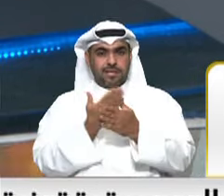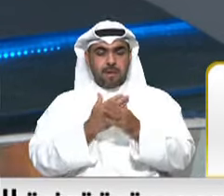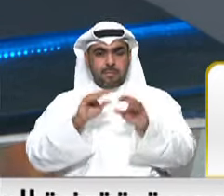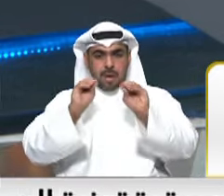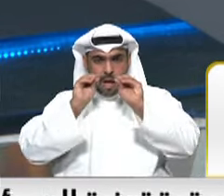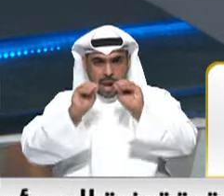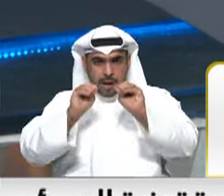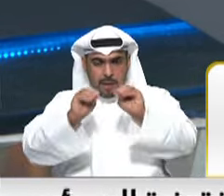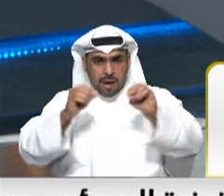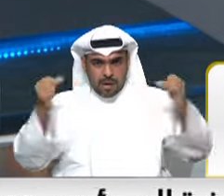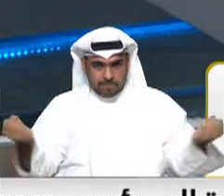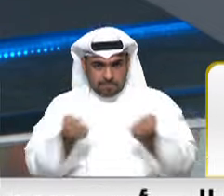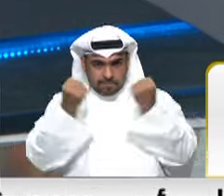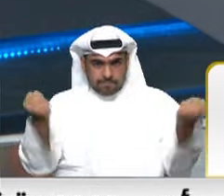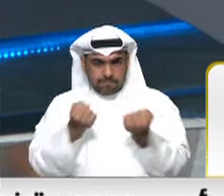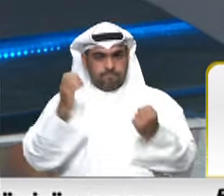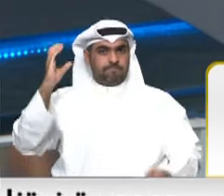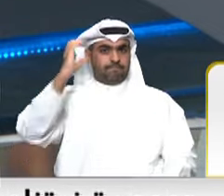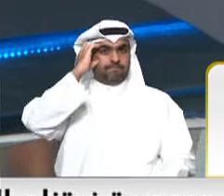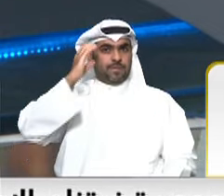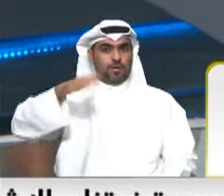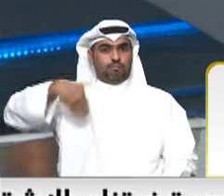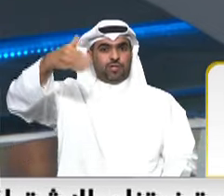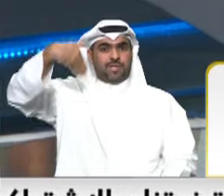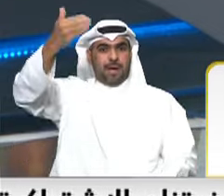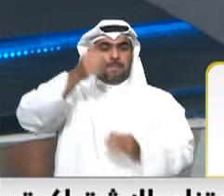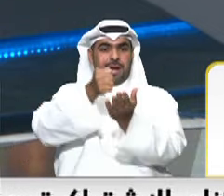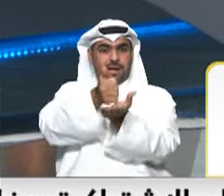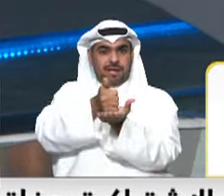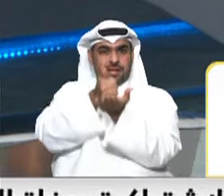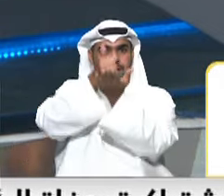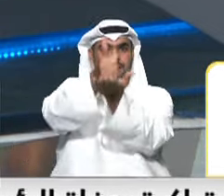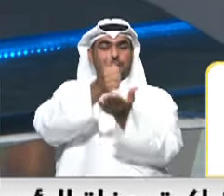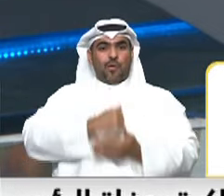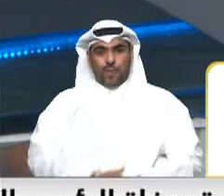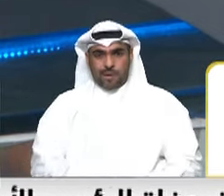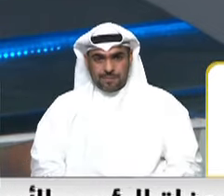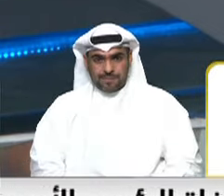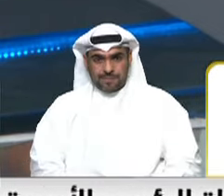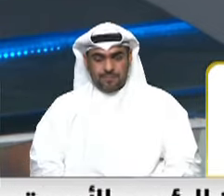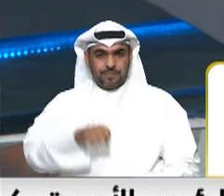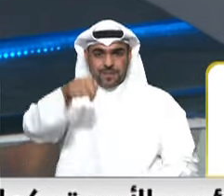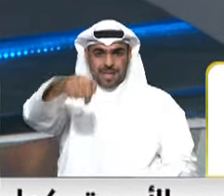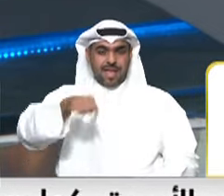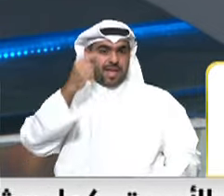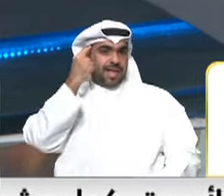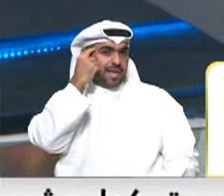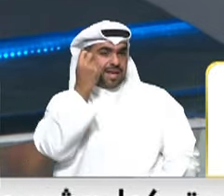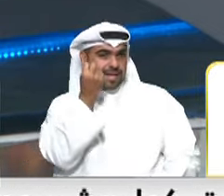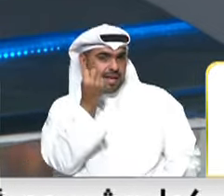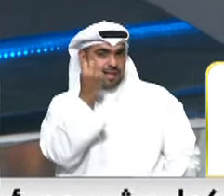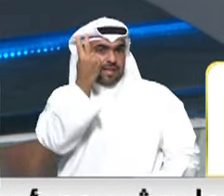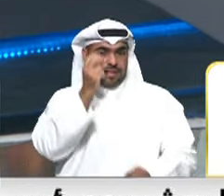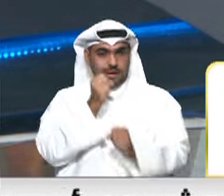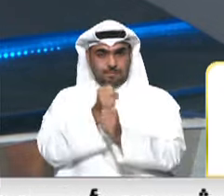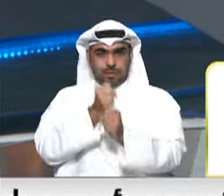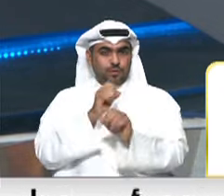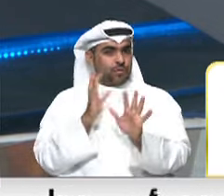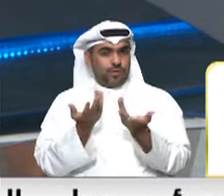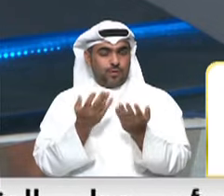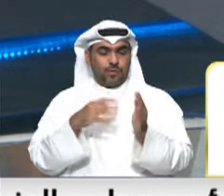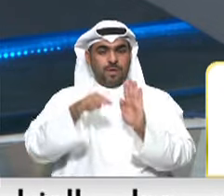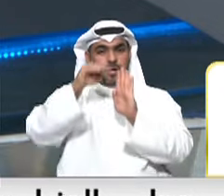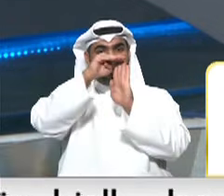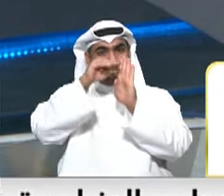خدمة الإنسانية وخدمة الوطن. نعم، المشروع أيها السادة يأتي ضمن إطار خطط الجمعية لبث